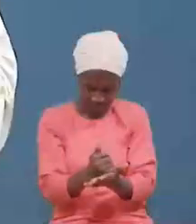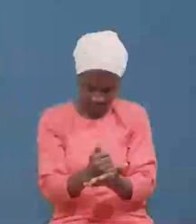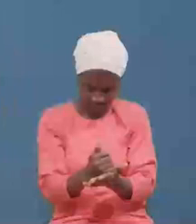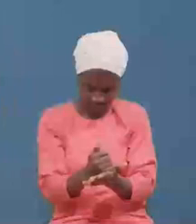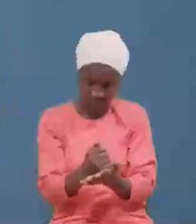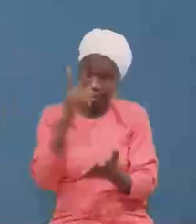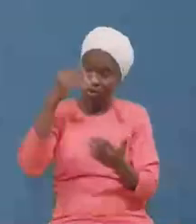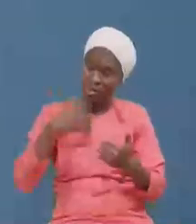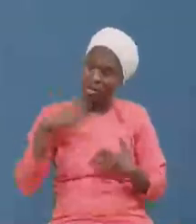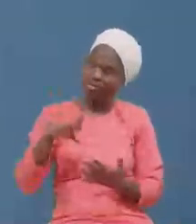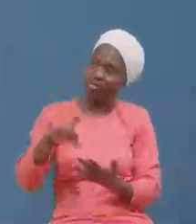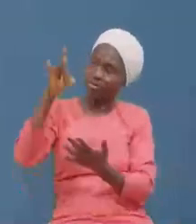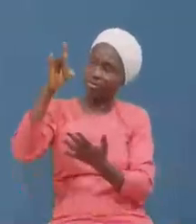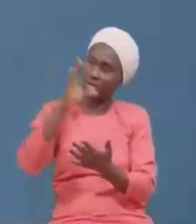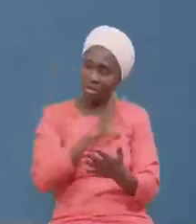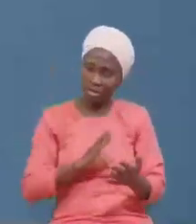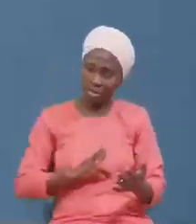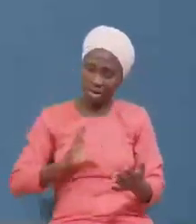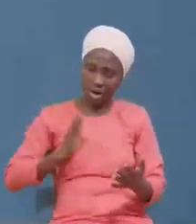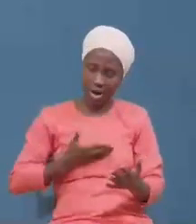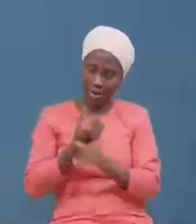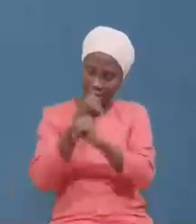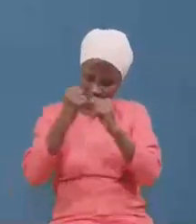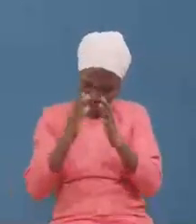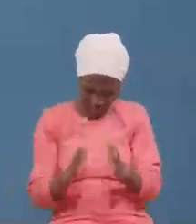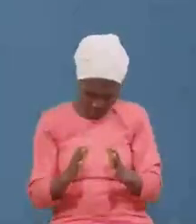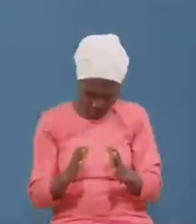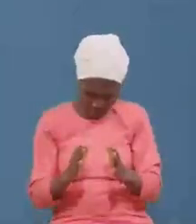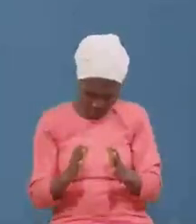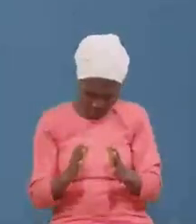tu as nommé Christ en tant que sauveur,